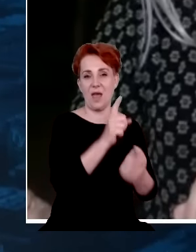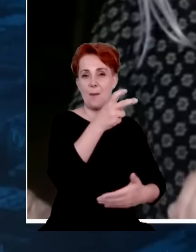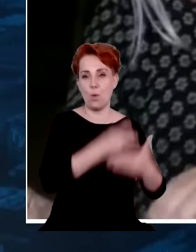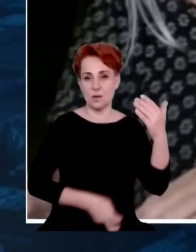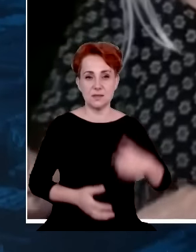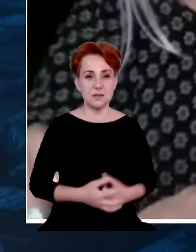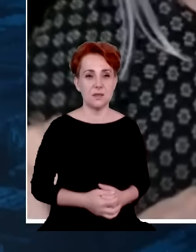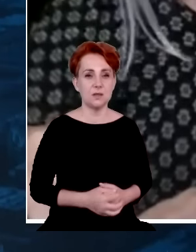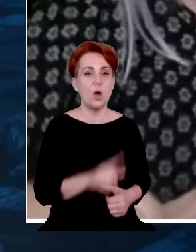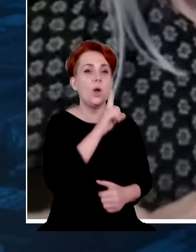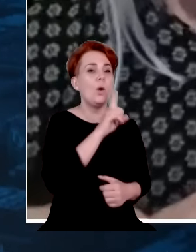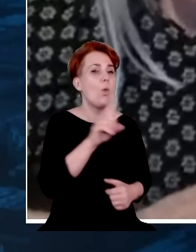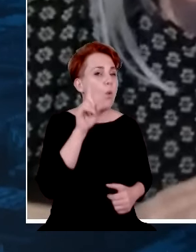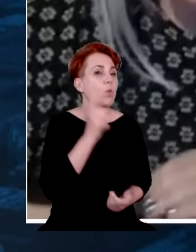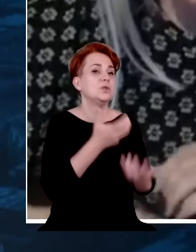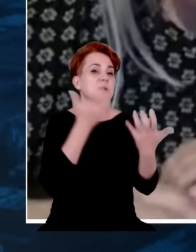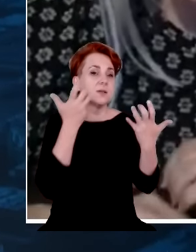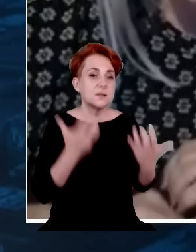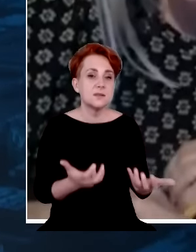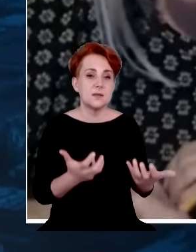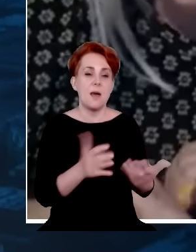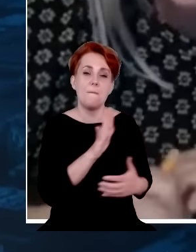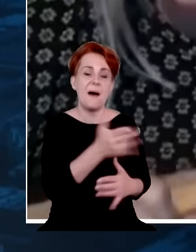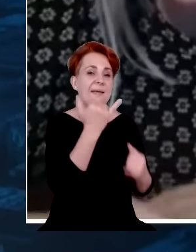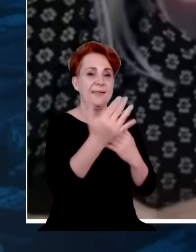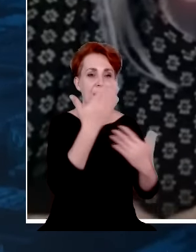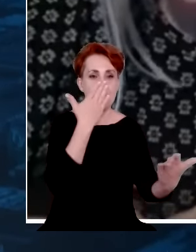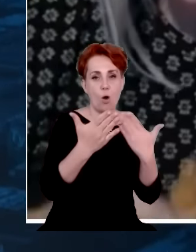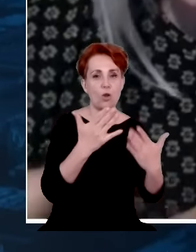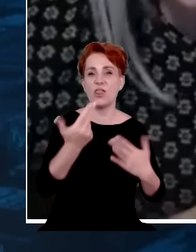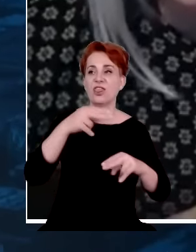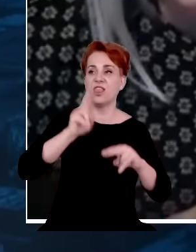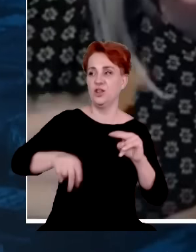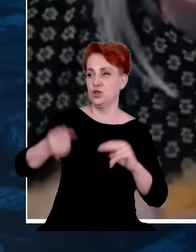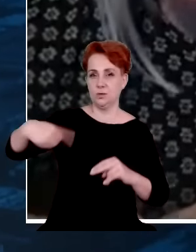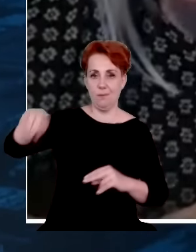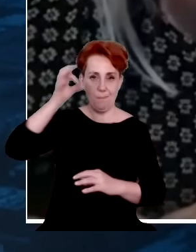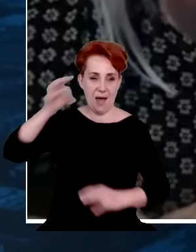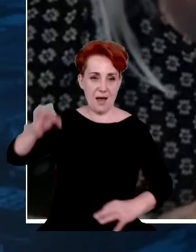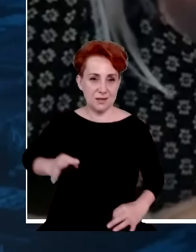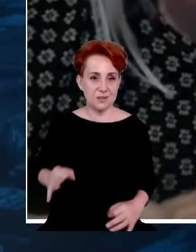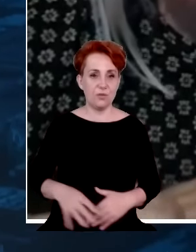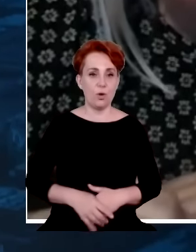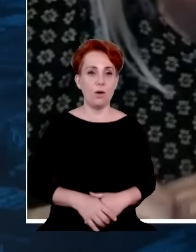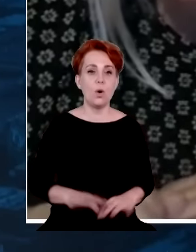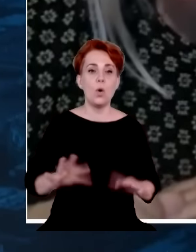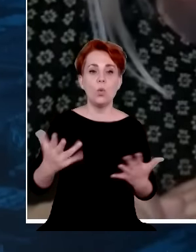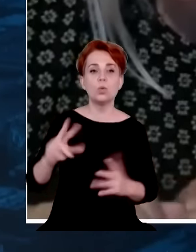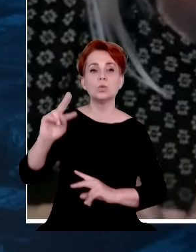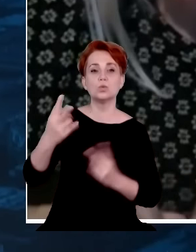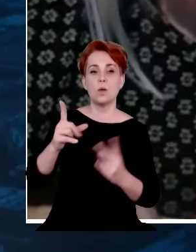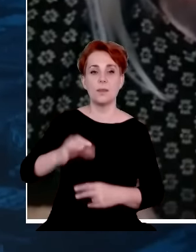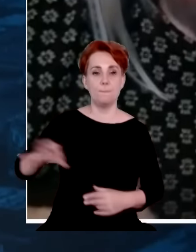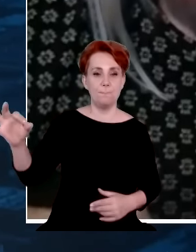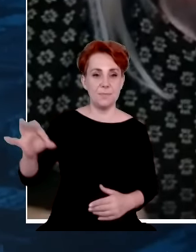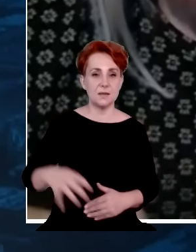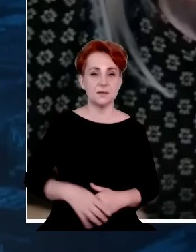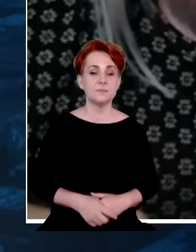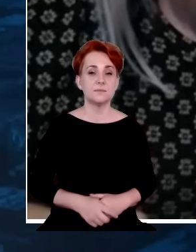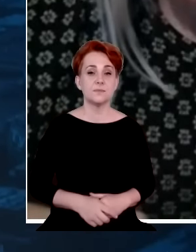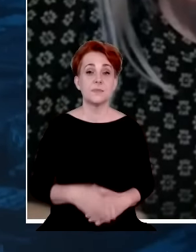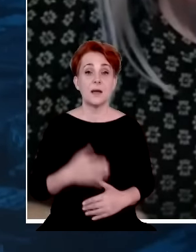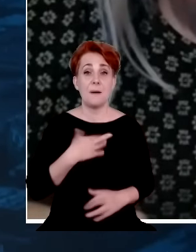ludzie są po prostu mają inne poglądy niż tutaj państwo niż państwo państwo sprawiedliwości ja mam nadzieję